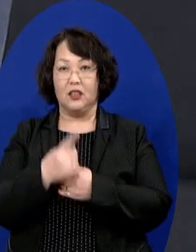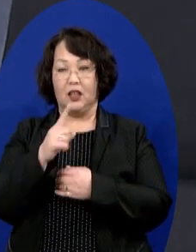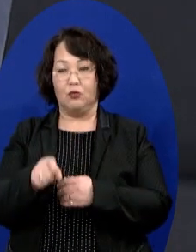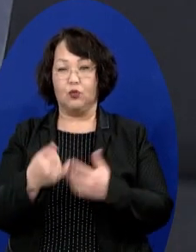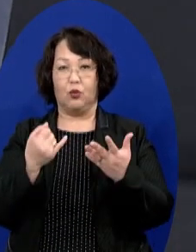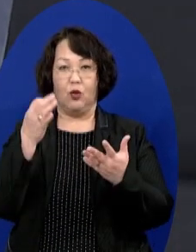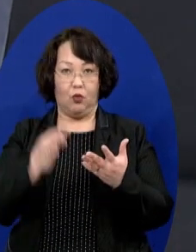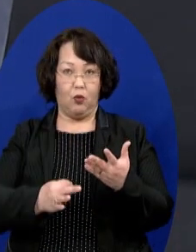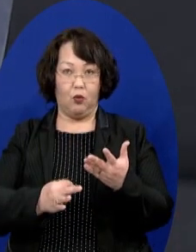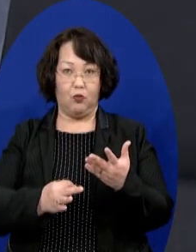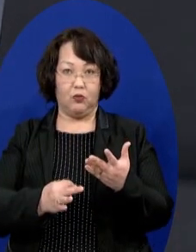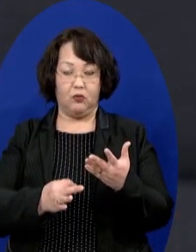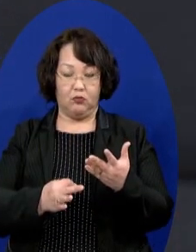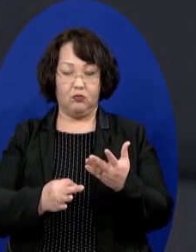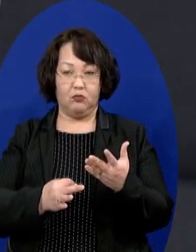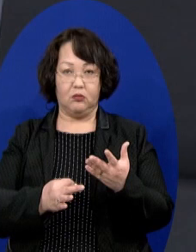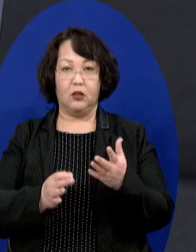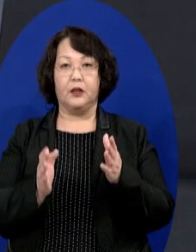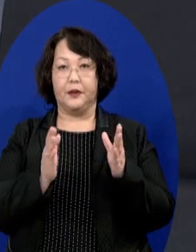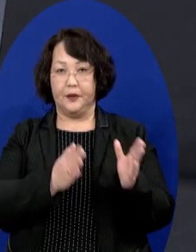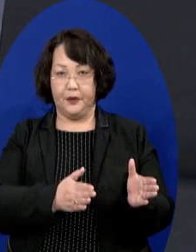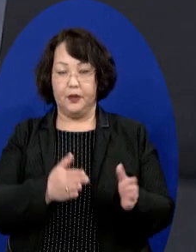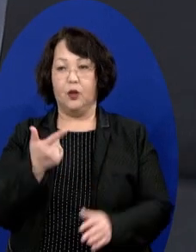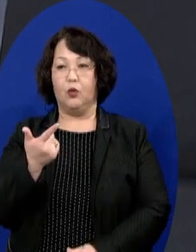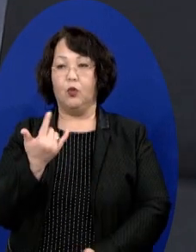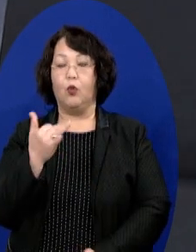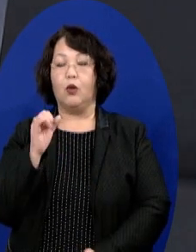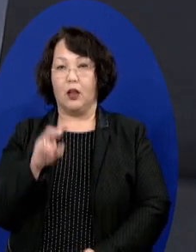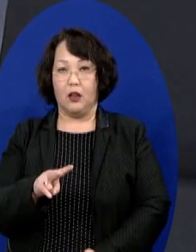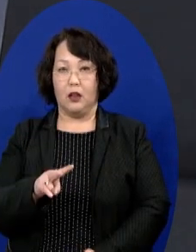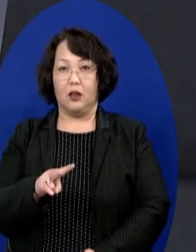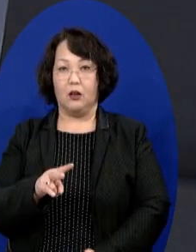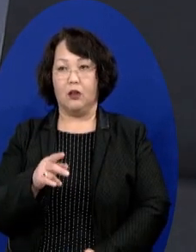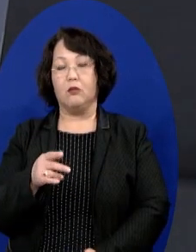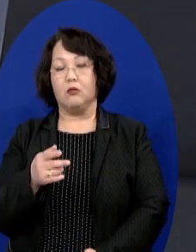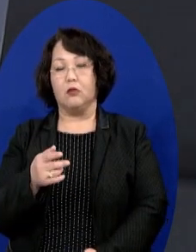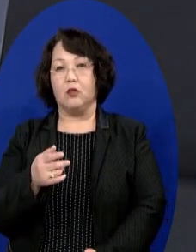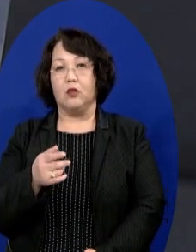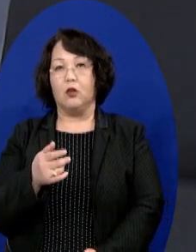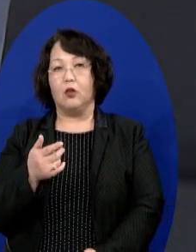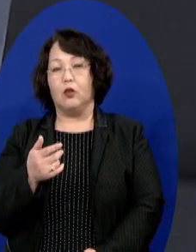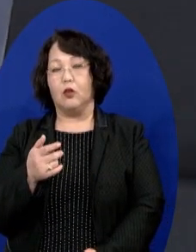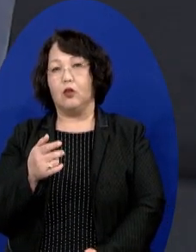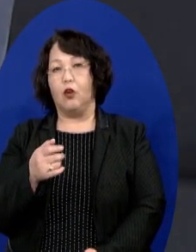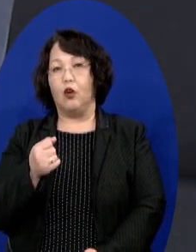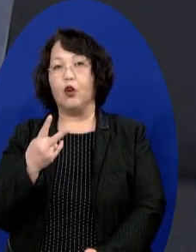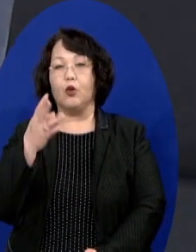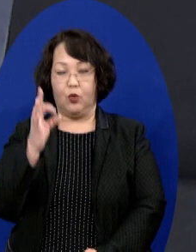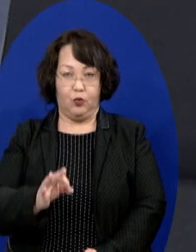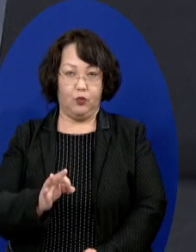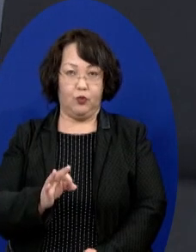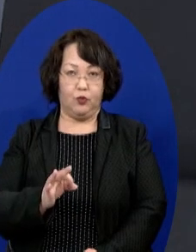1.6% бол эзэлж байгаа гэсэн. За гурил, гурилан бүтээгдэхүүний хувьд бол хэрэглээний сагсны 2%